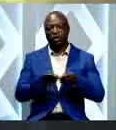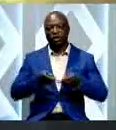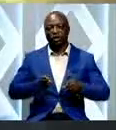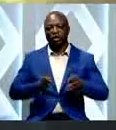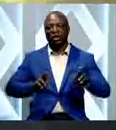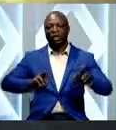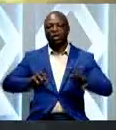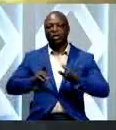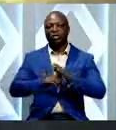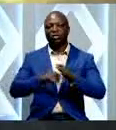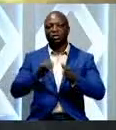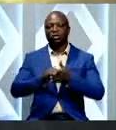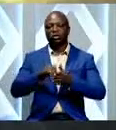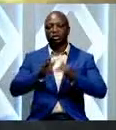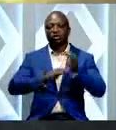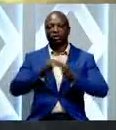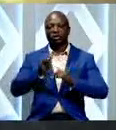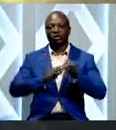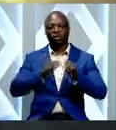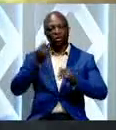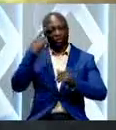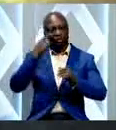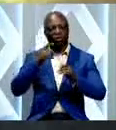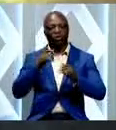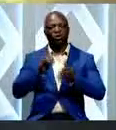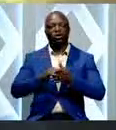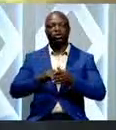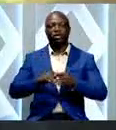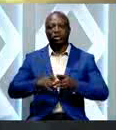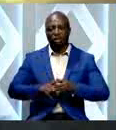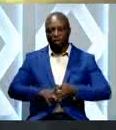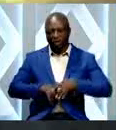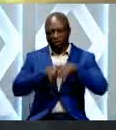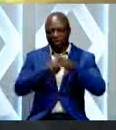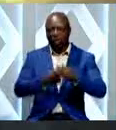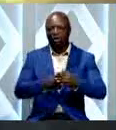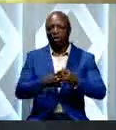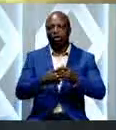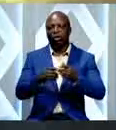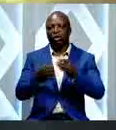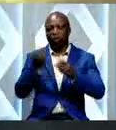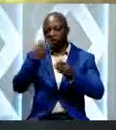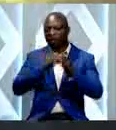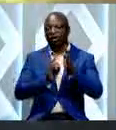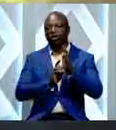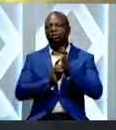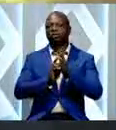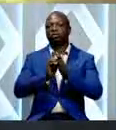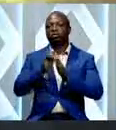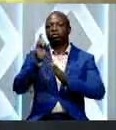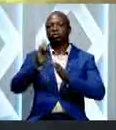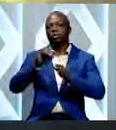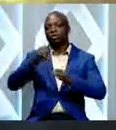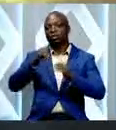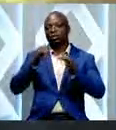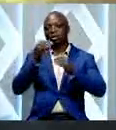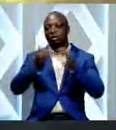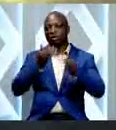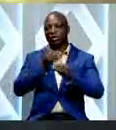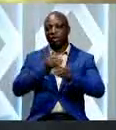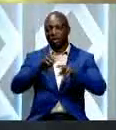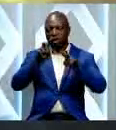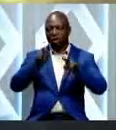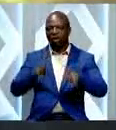réalisation de ces infrastructures pour un décollage de l'Afrique à l'échelle des autres continents. Carmen Madiakapou.